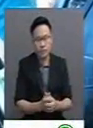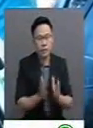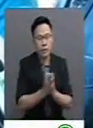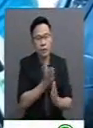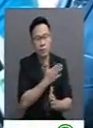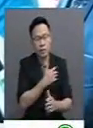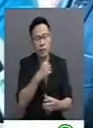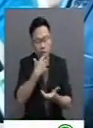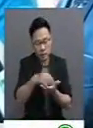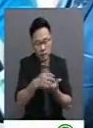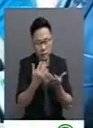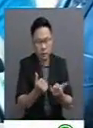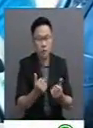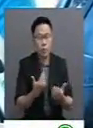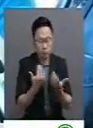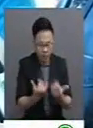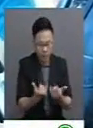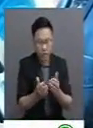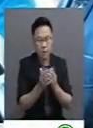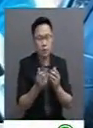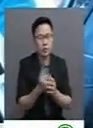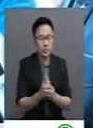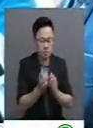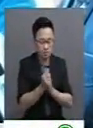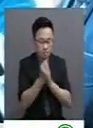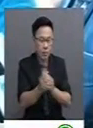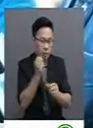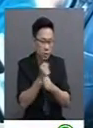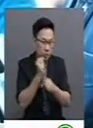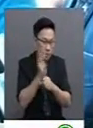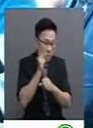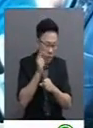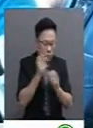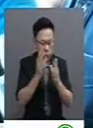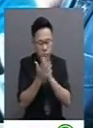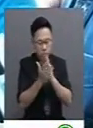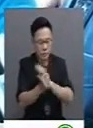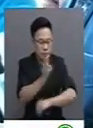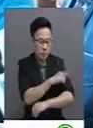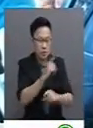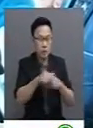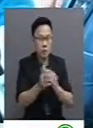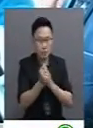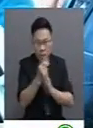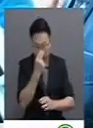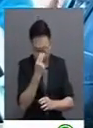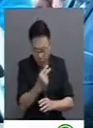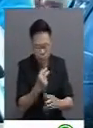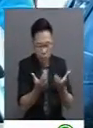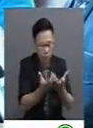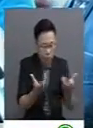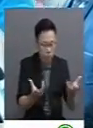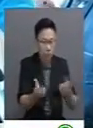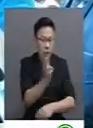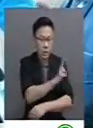ทางของสื่อสารองค์กรเนี่ยจะนำเจ้าหน้าที่ต้อนรับสื่อมวลชนแล้วก็นำสื่อมวลชนเนี่ยไปยังสถานที่ตรงนั้นเพื่อที่